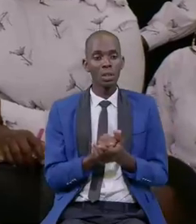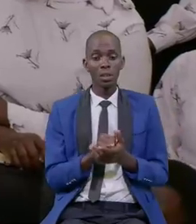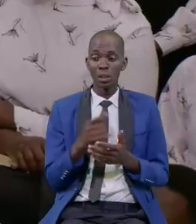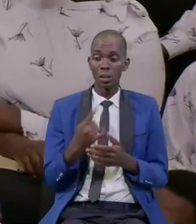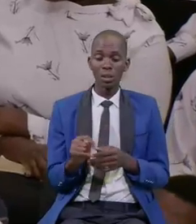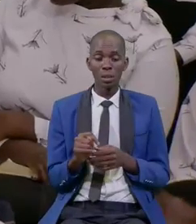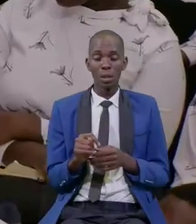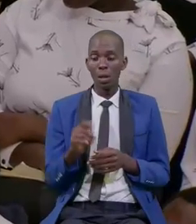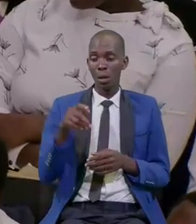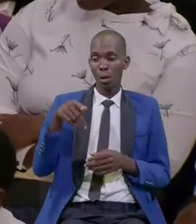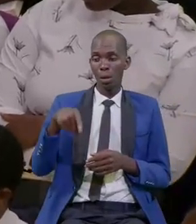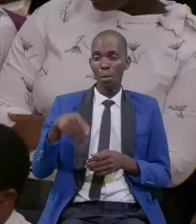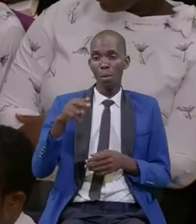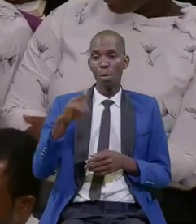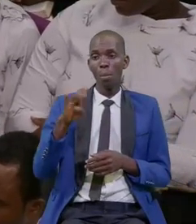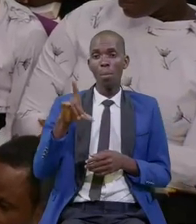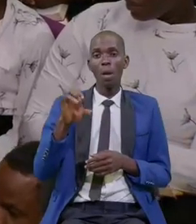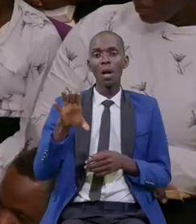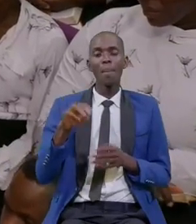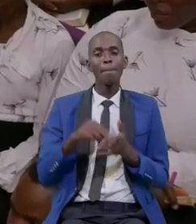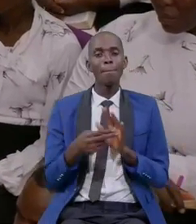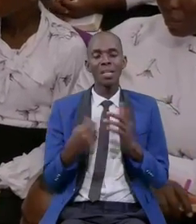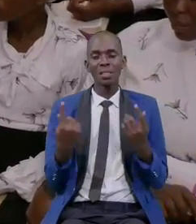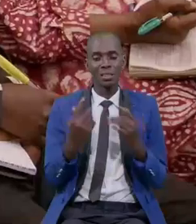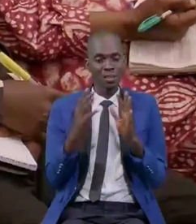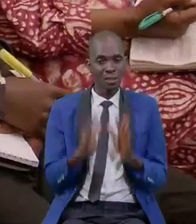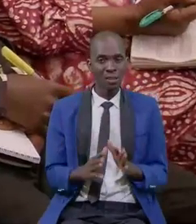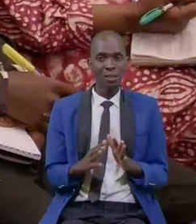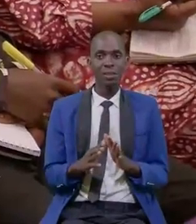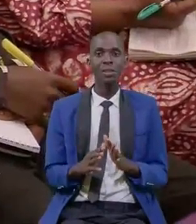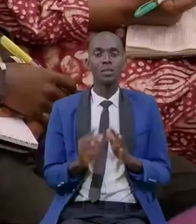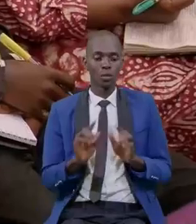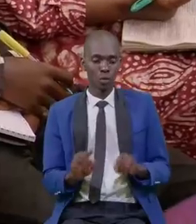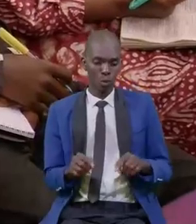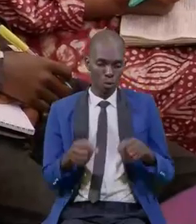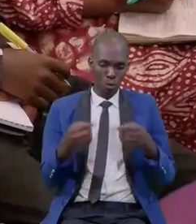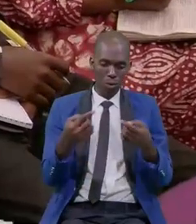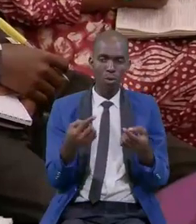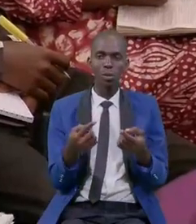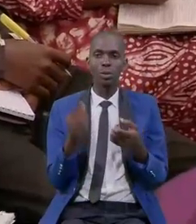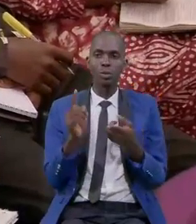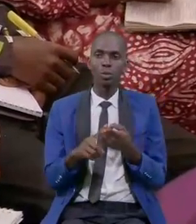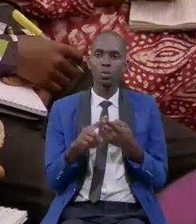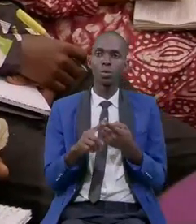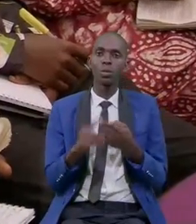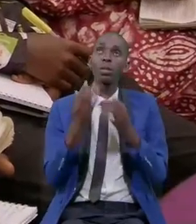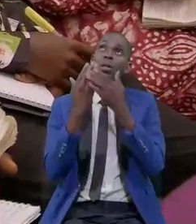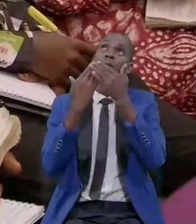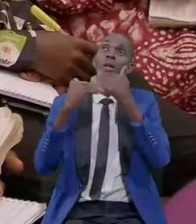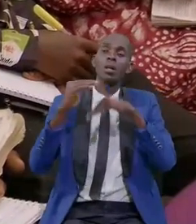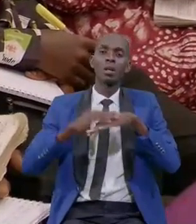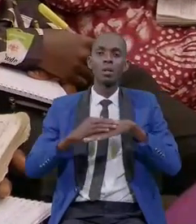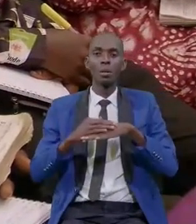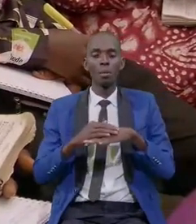les publicains et les prostituées vous devanceront dans le royaume